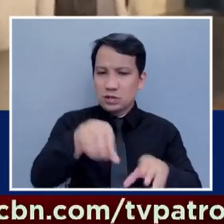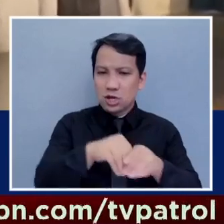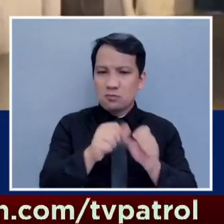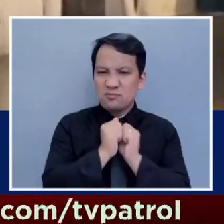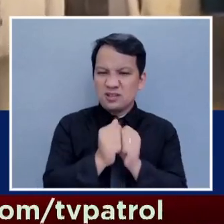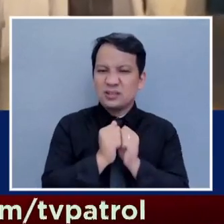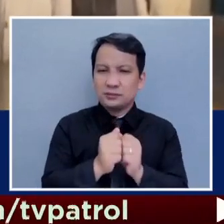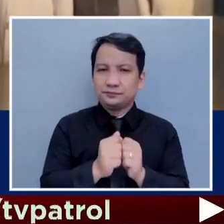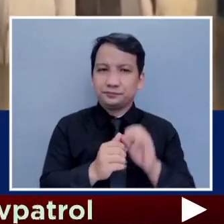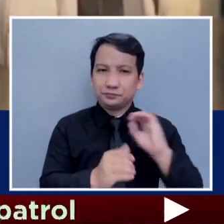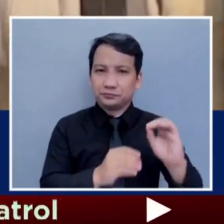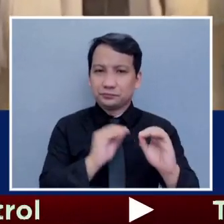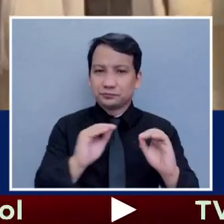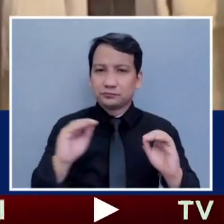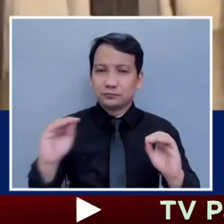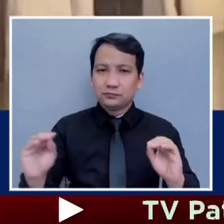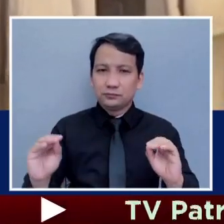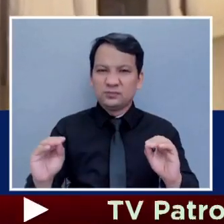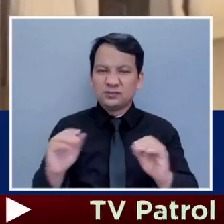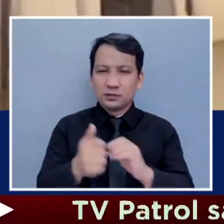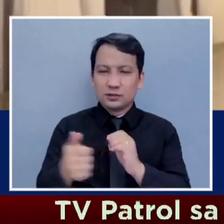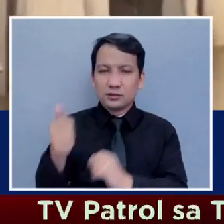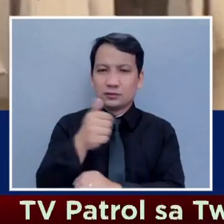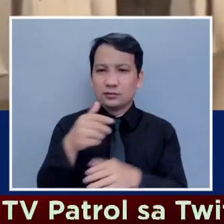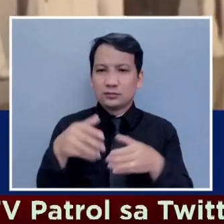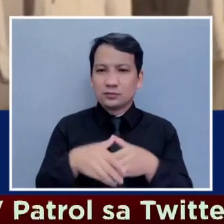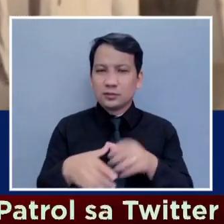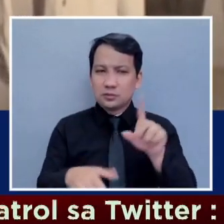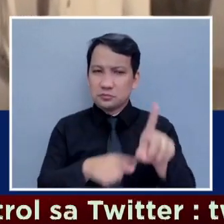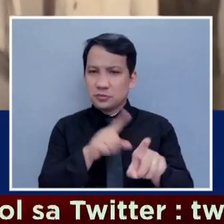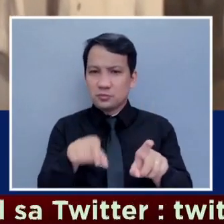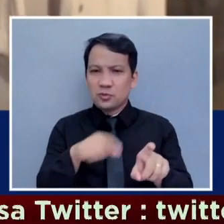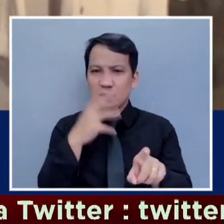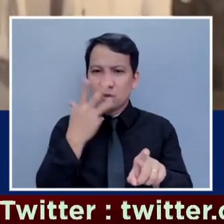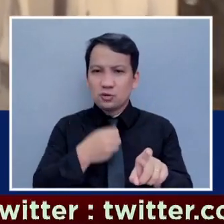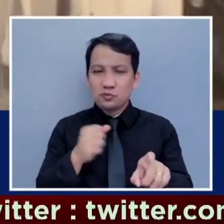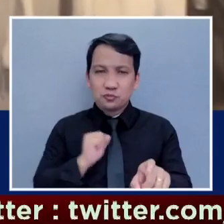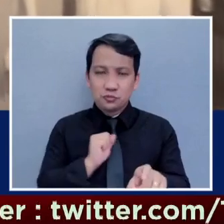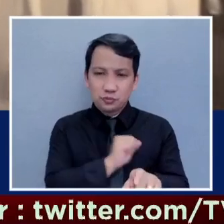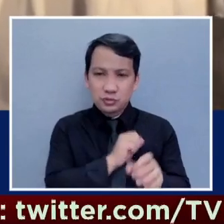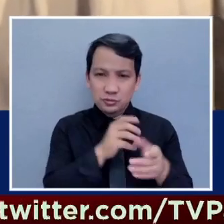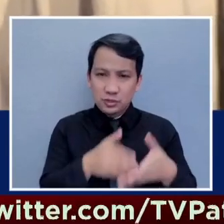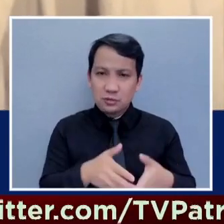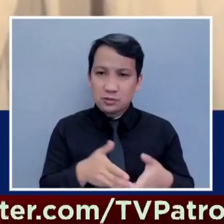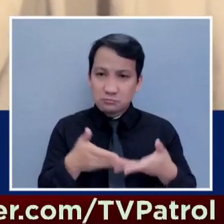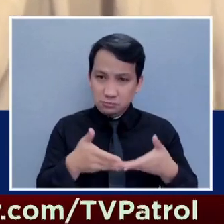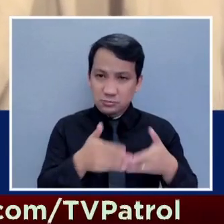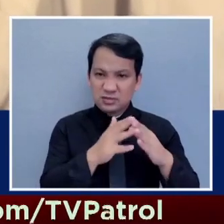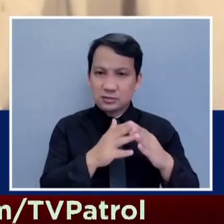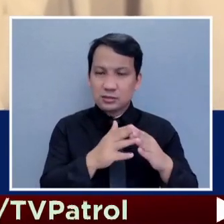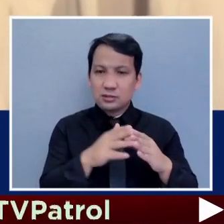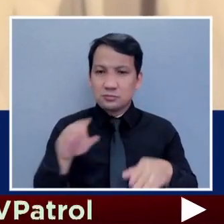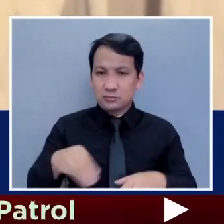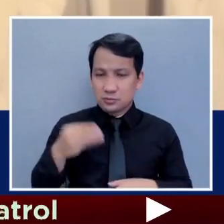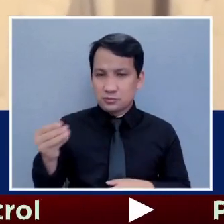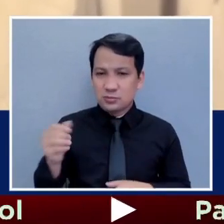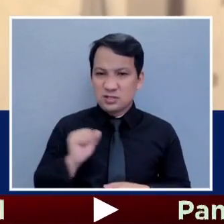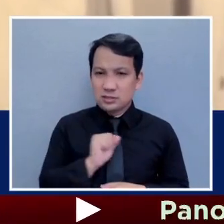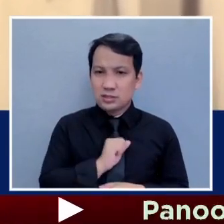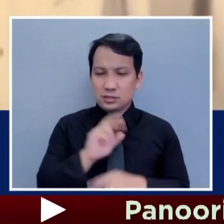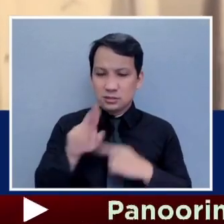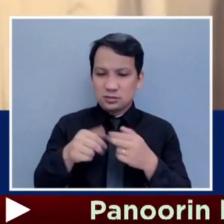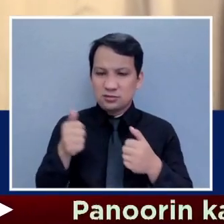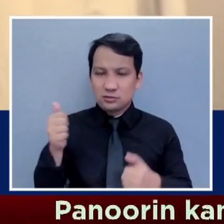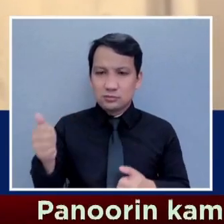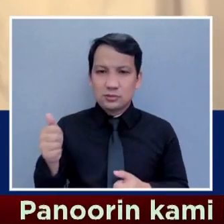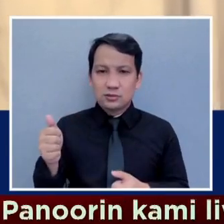ng kanilang mga committee chairmanship. Tatanungin din dito yung mga senador kung payag ba sila na ibigay yung Senate Blue Ribbon Committee